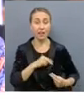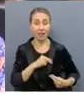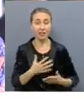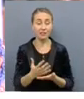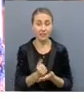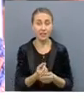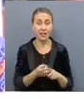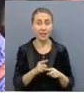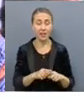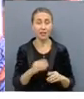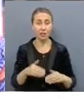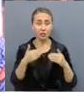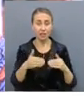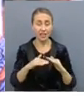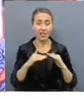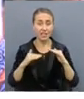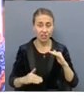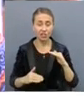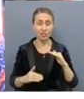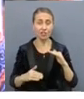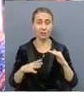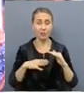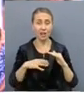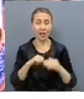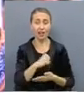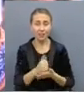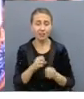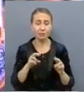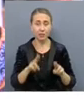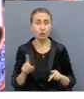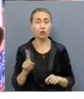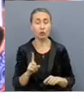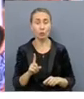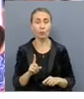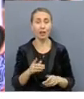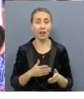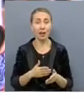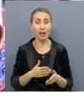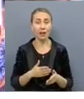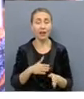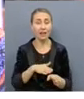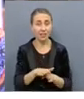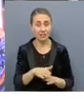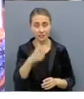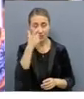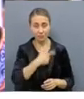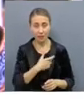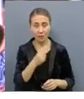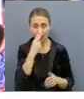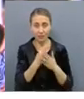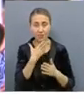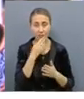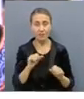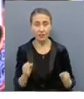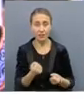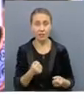для нижестоящих должностей, для главных специалистов, для того, чтобы реализовать себя, показать свои